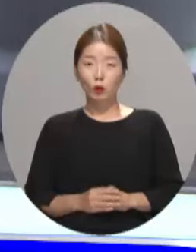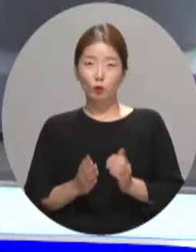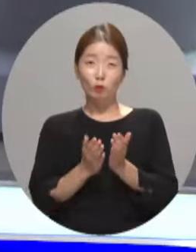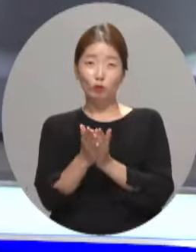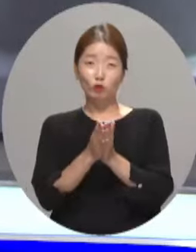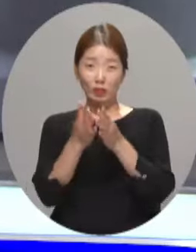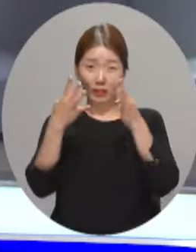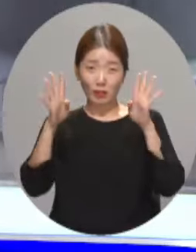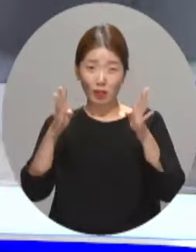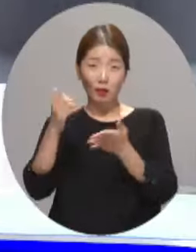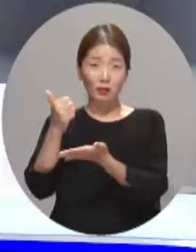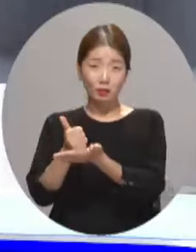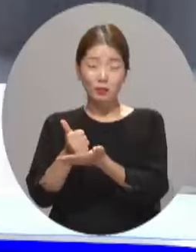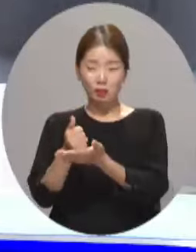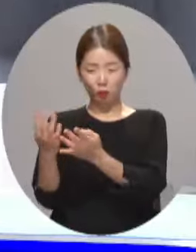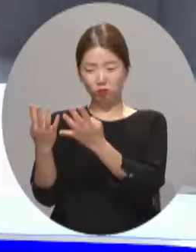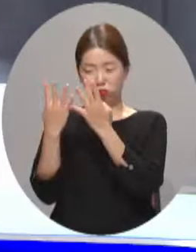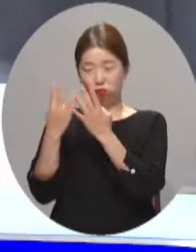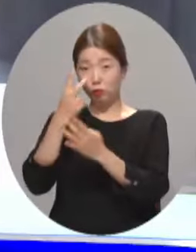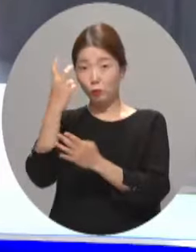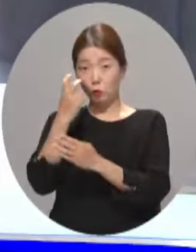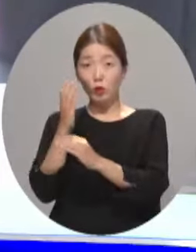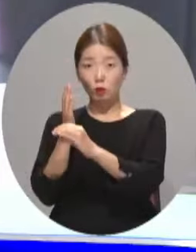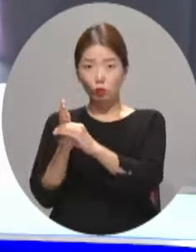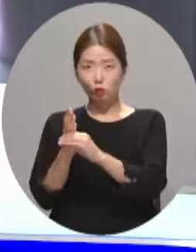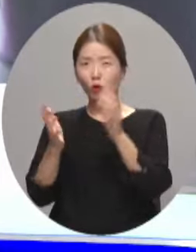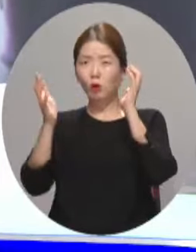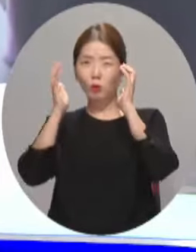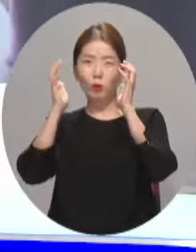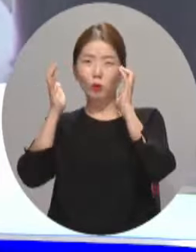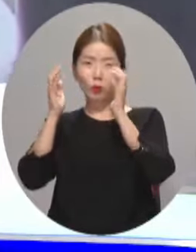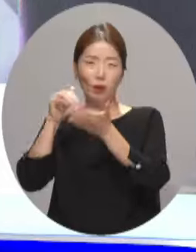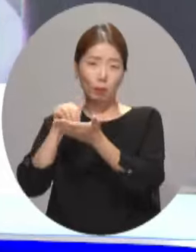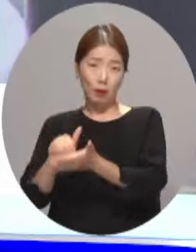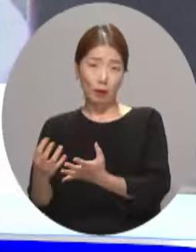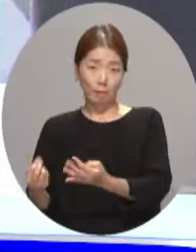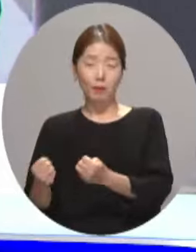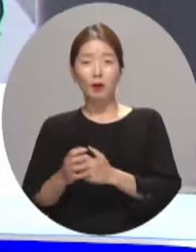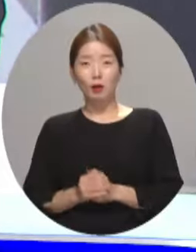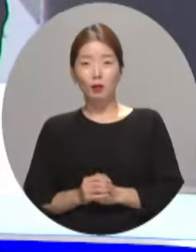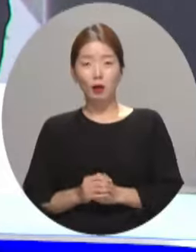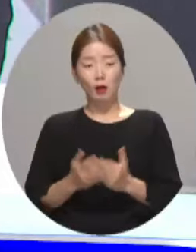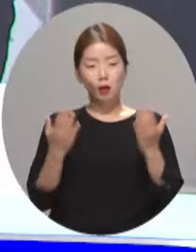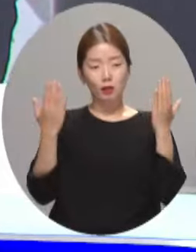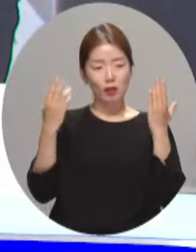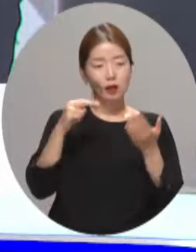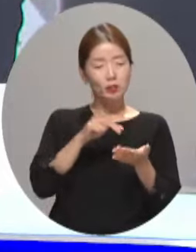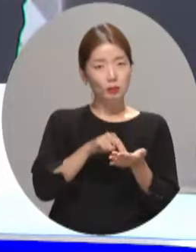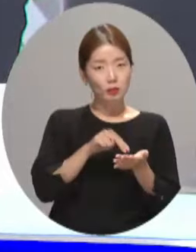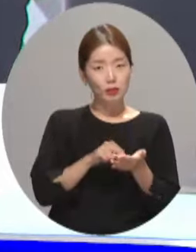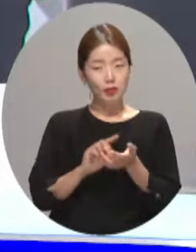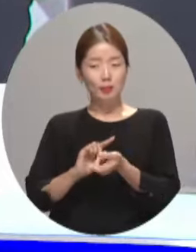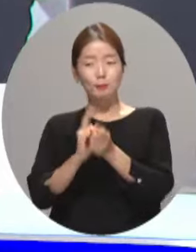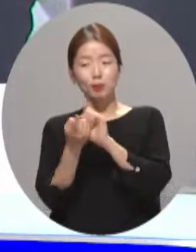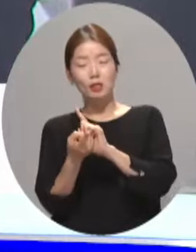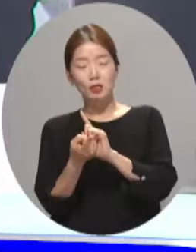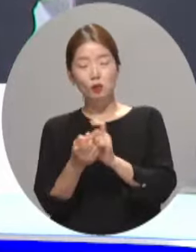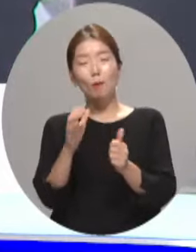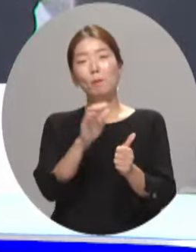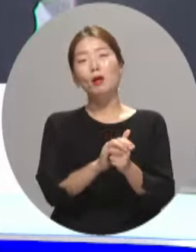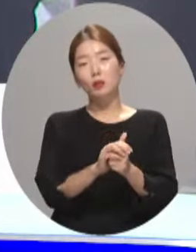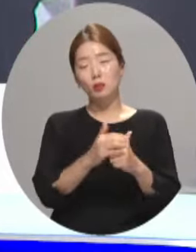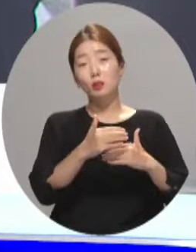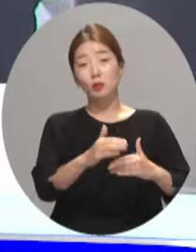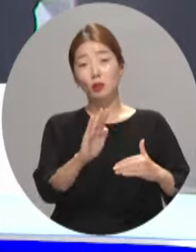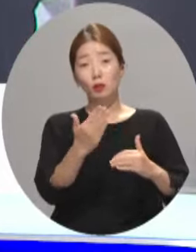국립군산대학교 이장호 총장이 구속 수사를 받게 되면서 혼란이 가중되는 가운데 대학은 총장 직무대리 체제로